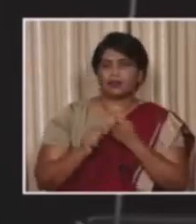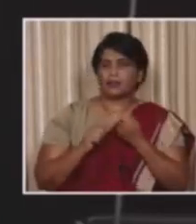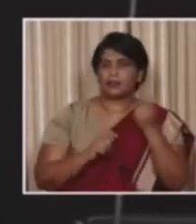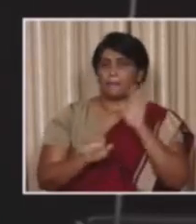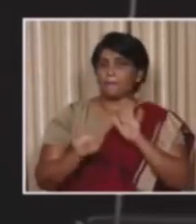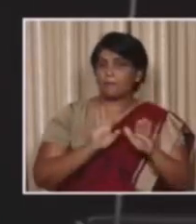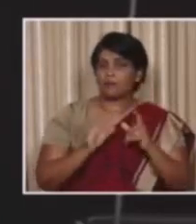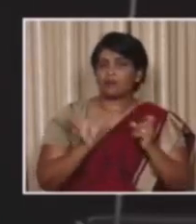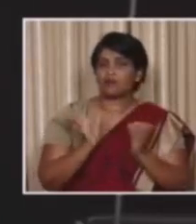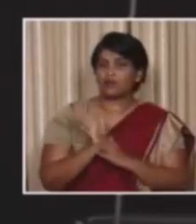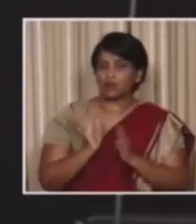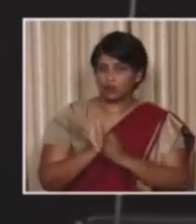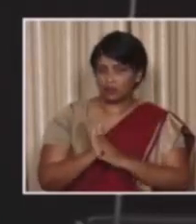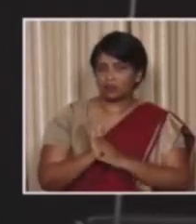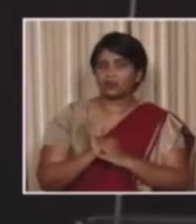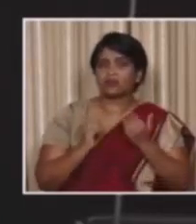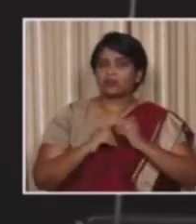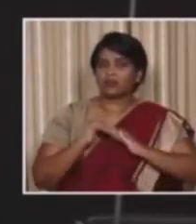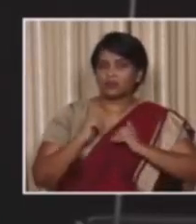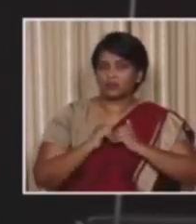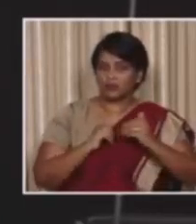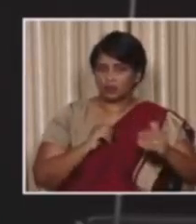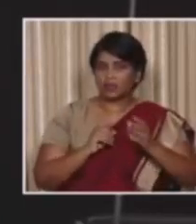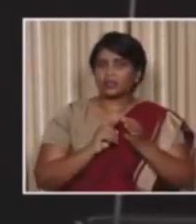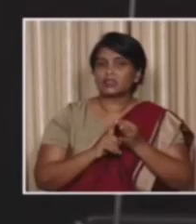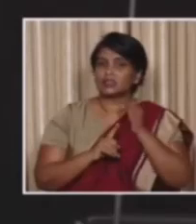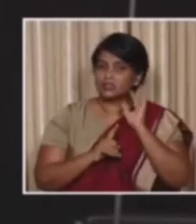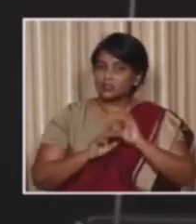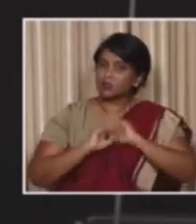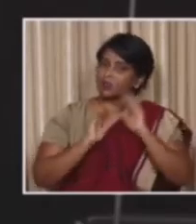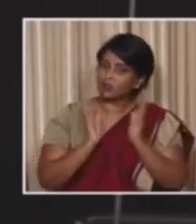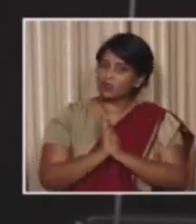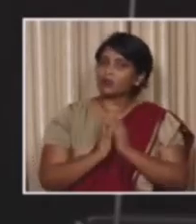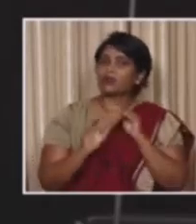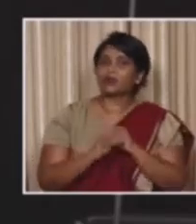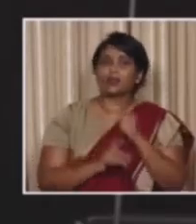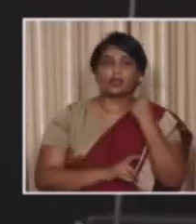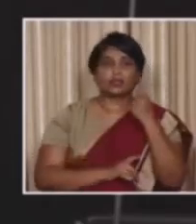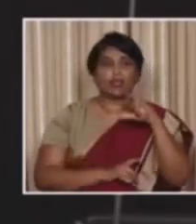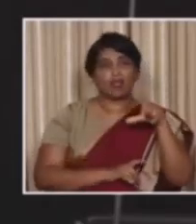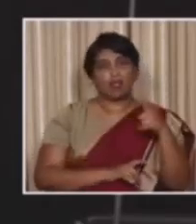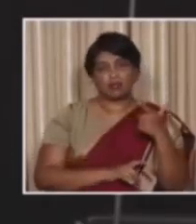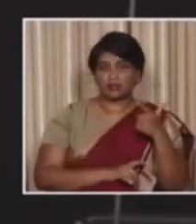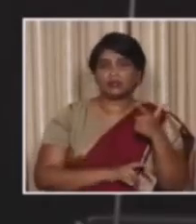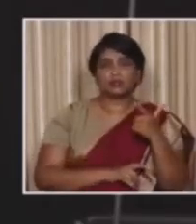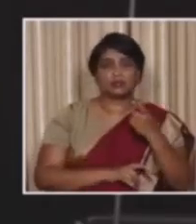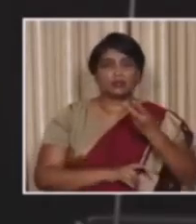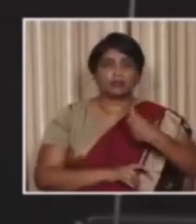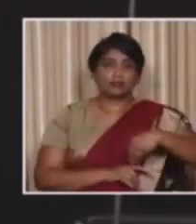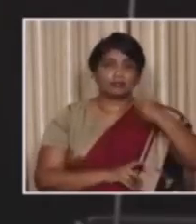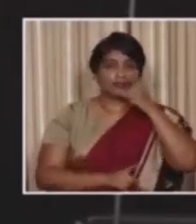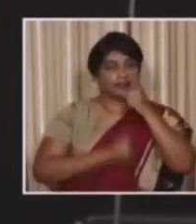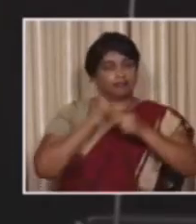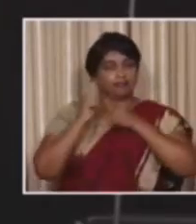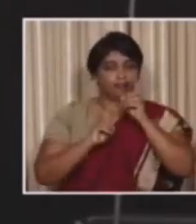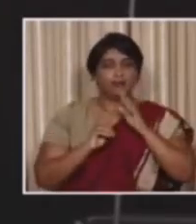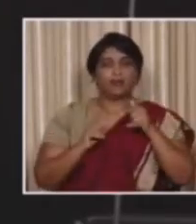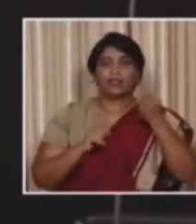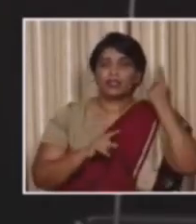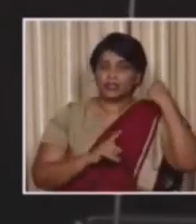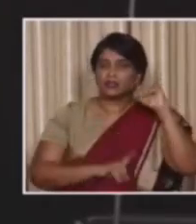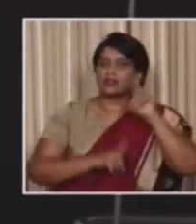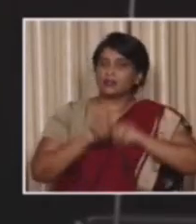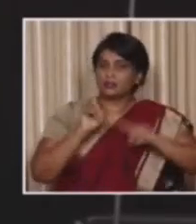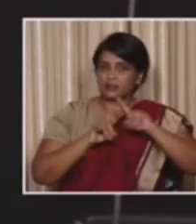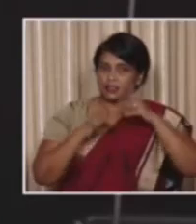நடவடிக்கை எடுத்து வருவதாக நிதி ராஜாங்க அமைச்சர் ரஞ்சித் சியம்பலா பிட்டியே தெரிவித்துள்ளார். நாடாளுமன்றம் இன்று சபாநாயகர் மஹிந்தயாப்பா அபேவர்தன